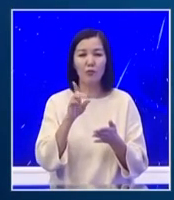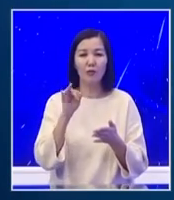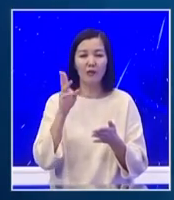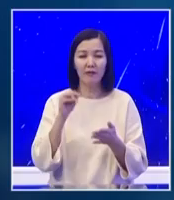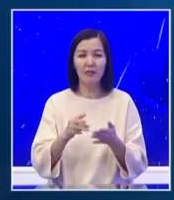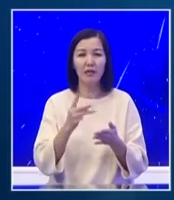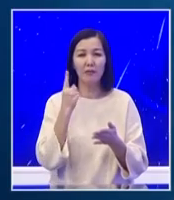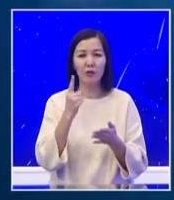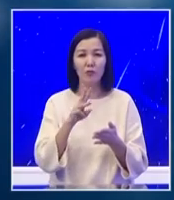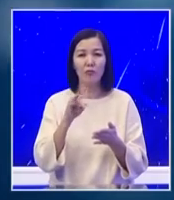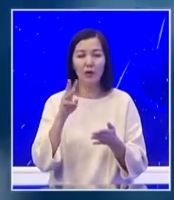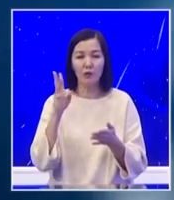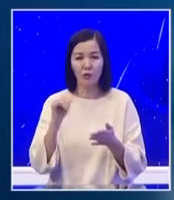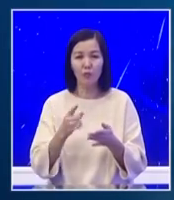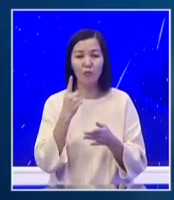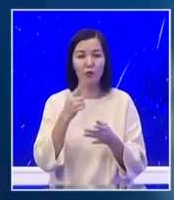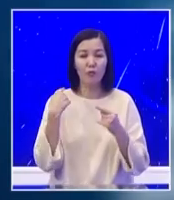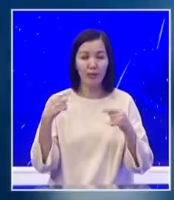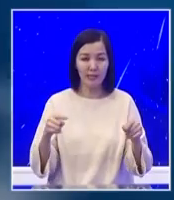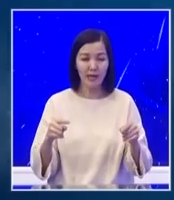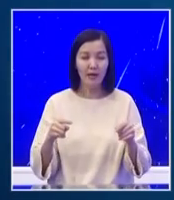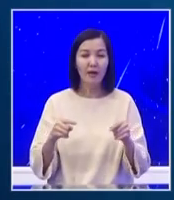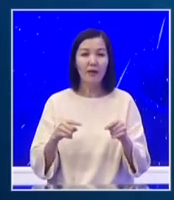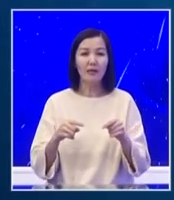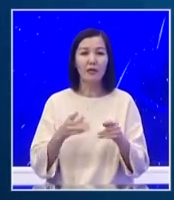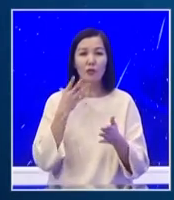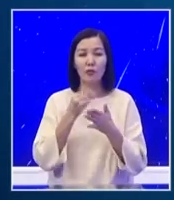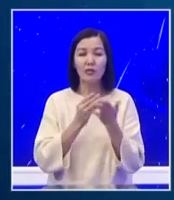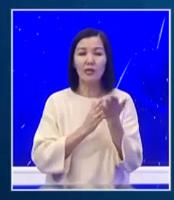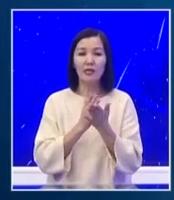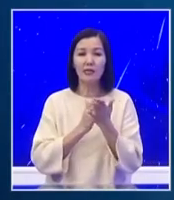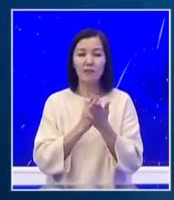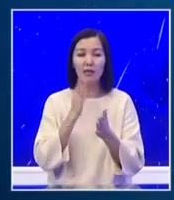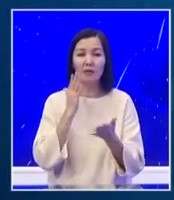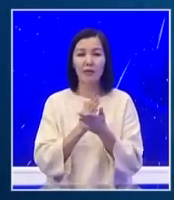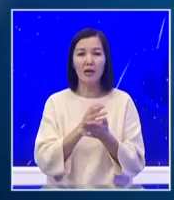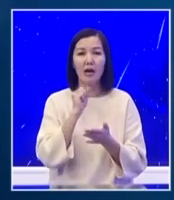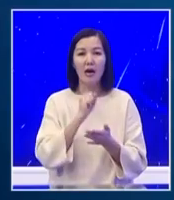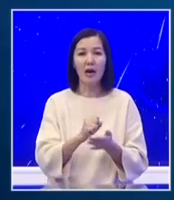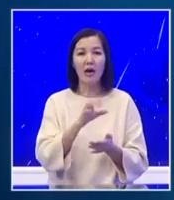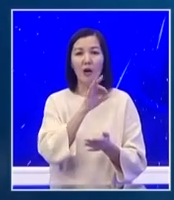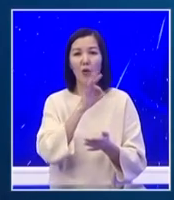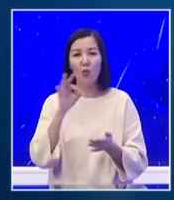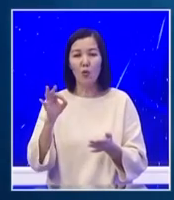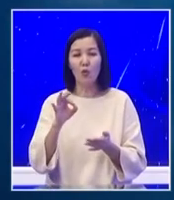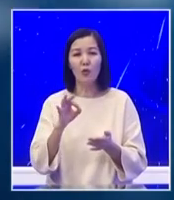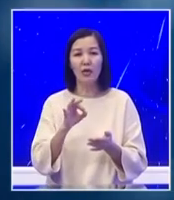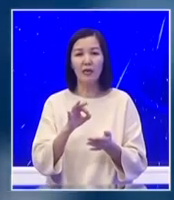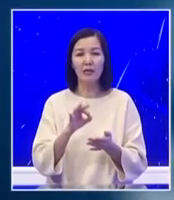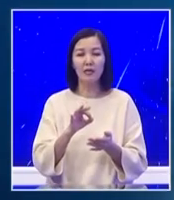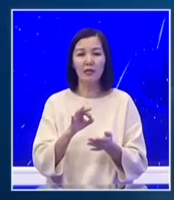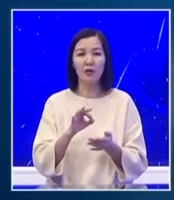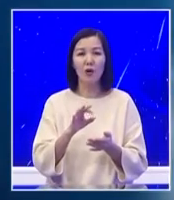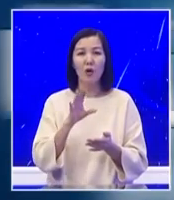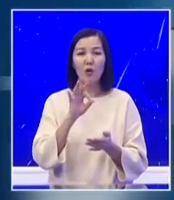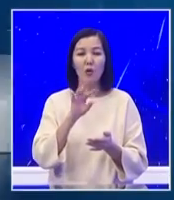макрон, 1-еуі сидиль. Диакритикалық таңбалардың өз қызметі бар. Өз жіңішке дауысты дыбысына